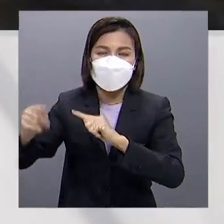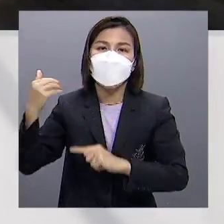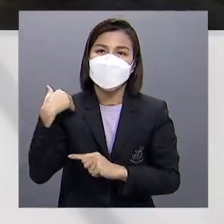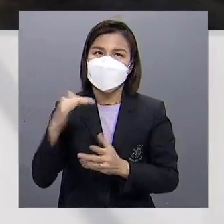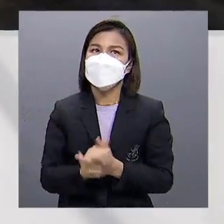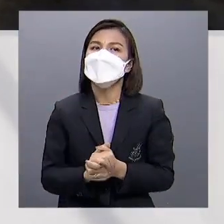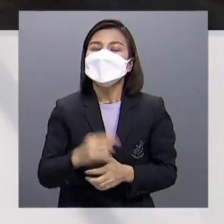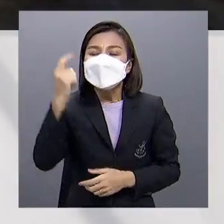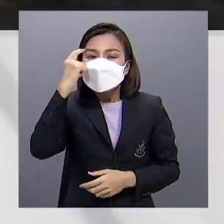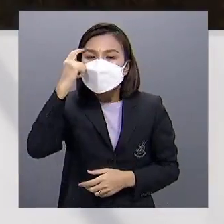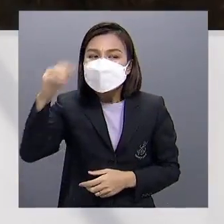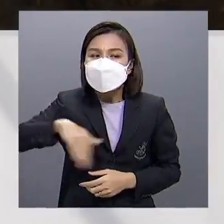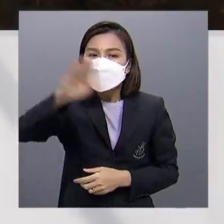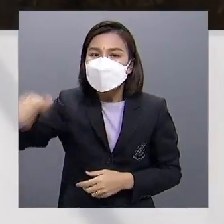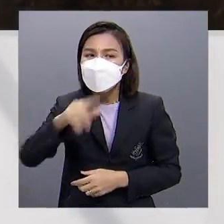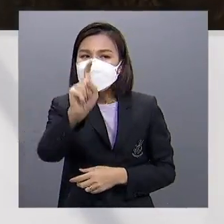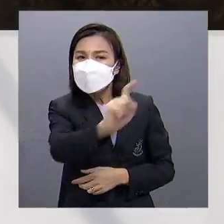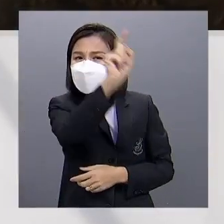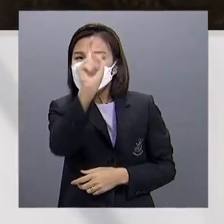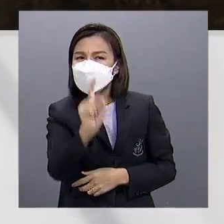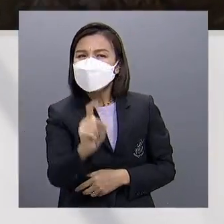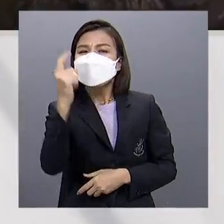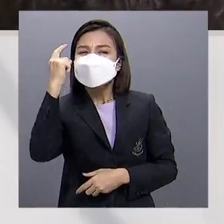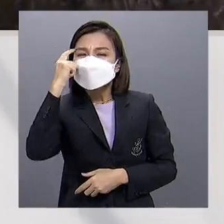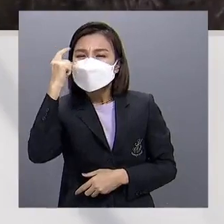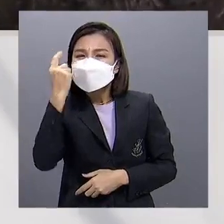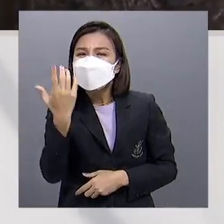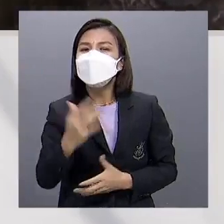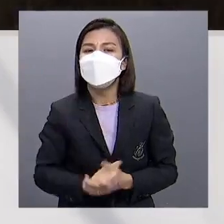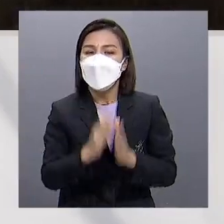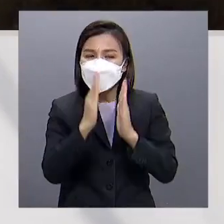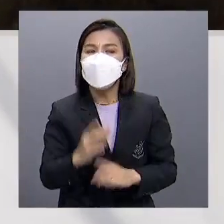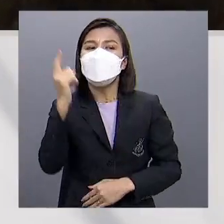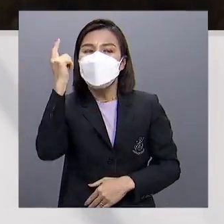ายเขาเลยตั้งข้อสังเกตว่ายากที่จะไม่มีคนรู้เห็นกับสิ่งที่กำลังเ